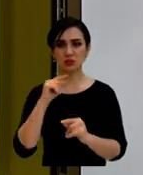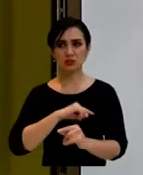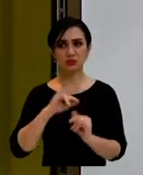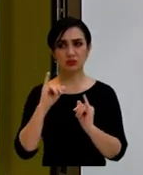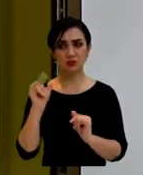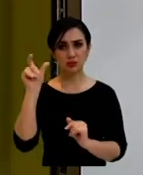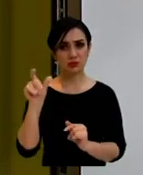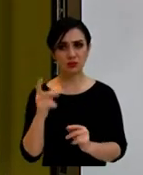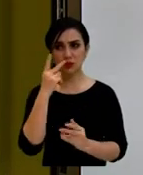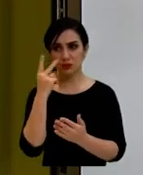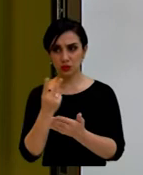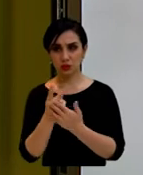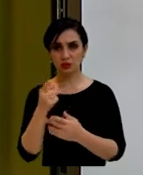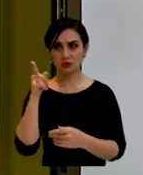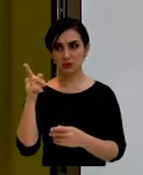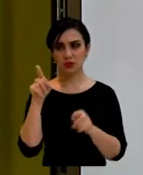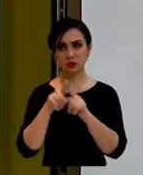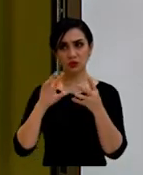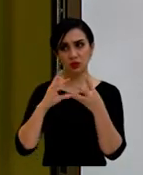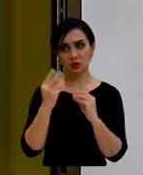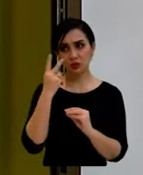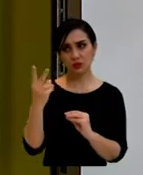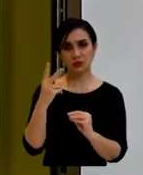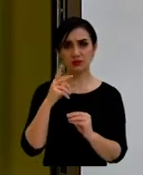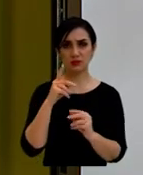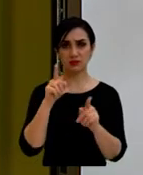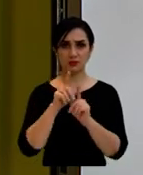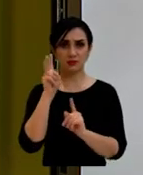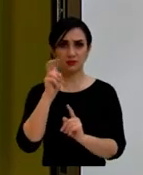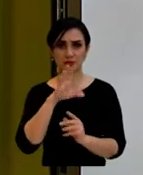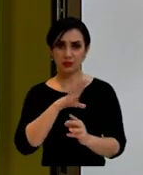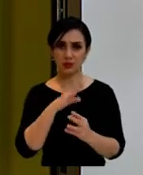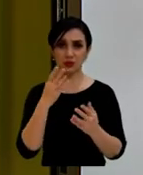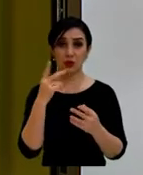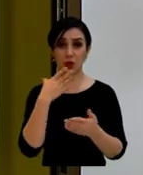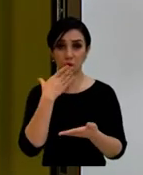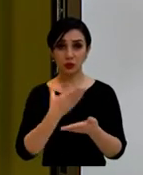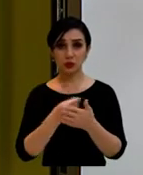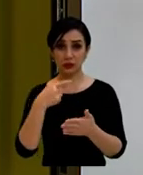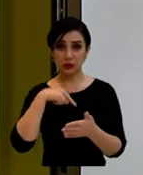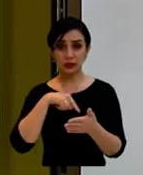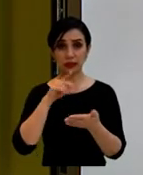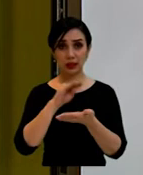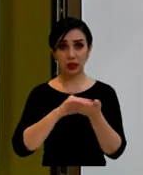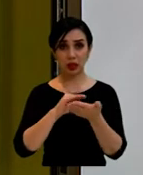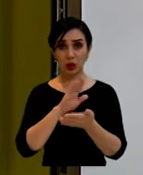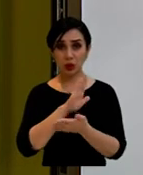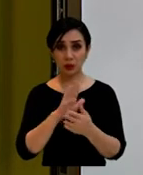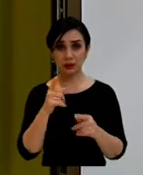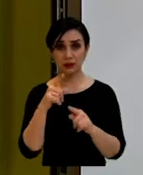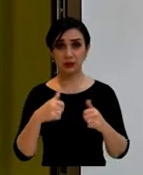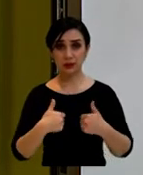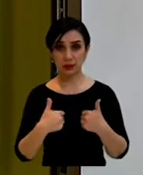fe'lli insonlarni ko'rganda shulardan xulosa chiqarishga, shu narsalarni o'zingizda takrorlamaslikka